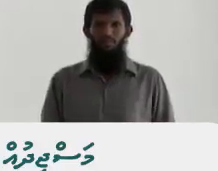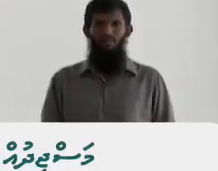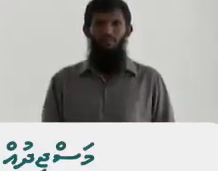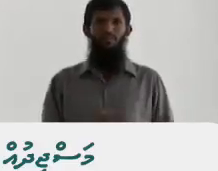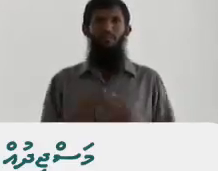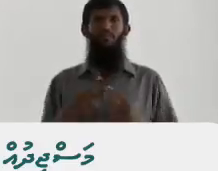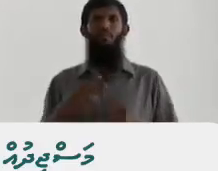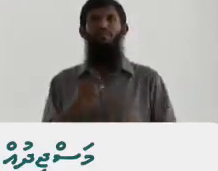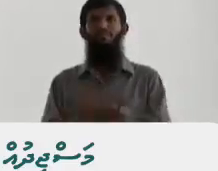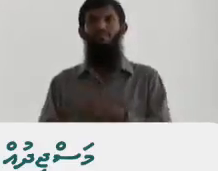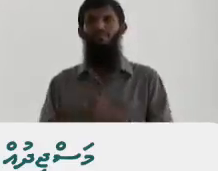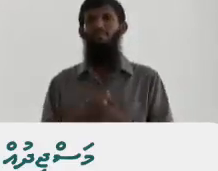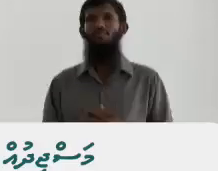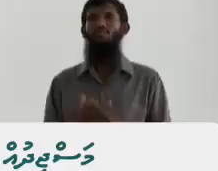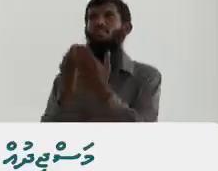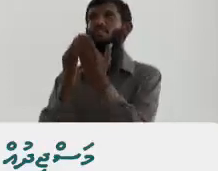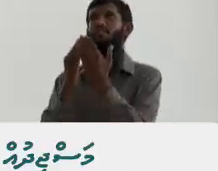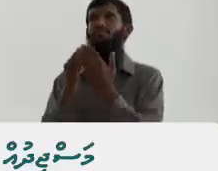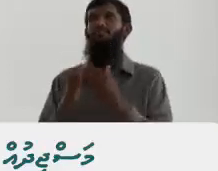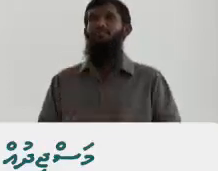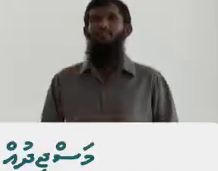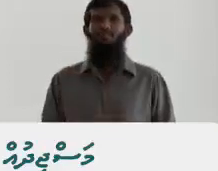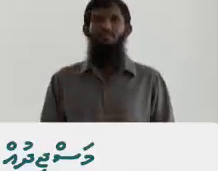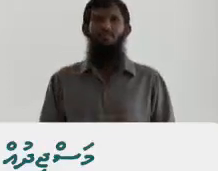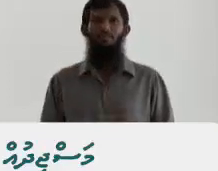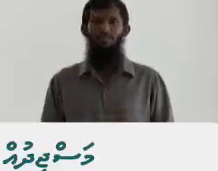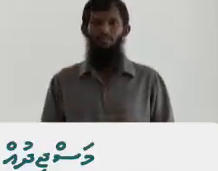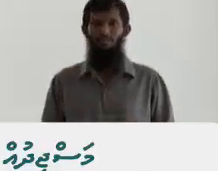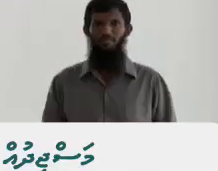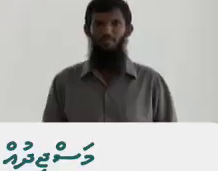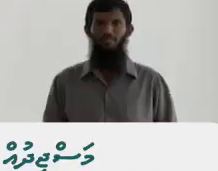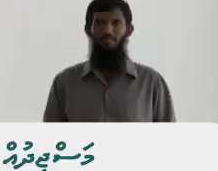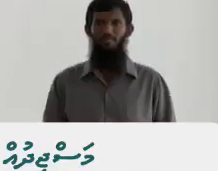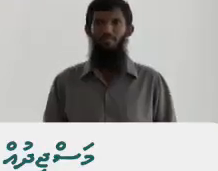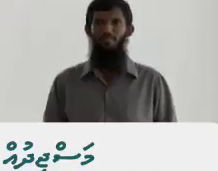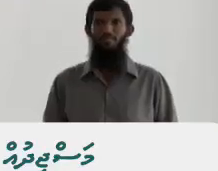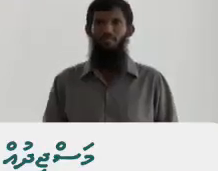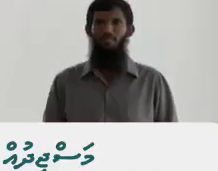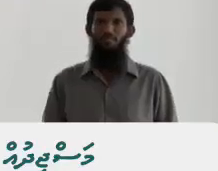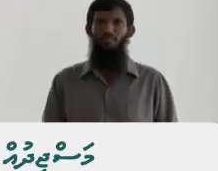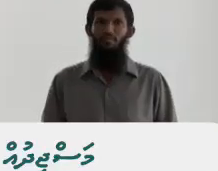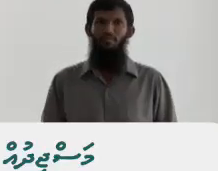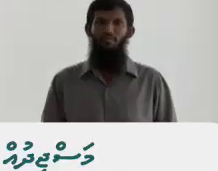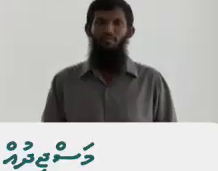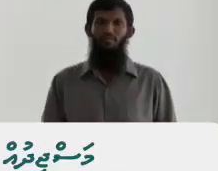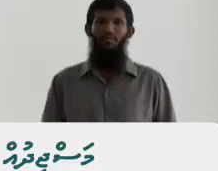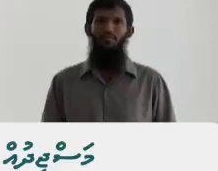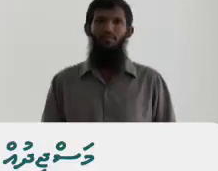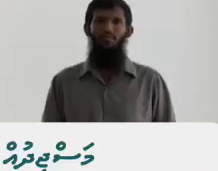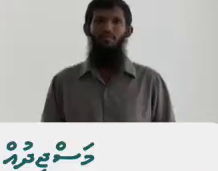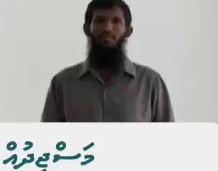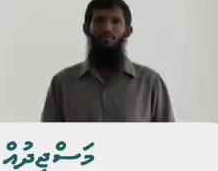الحمد لله الذي هدانا لهذا وما كنا لنهتدي لولا أن هدانا الله